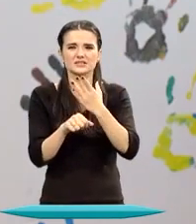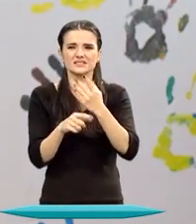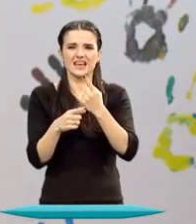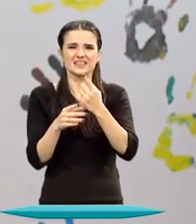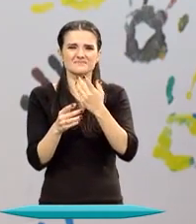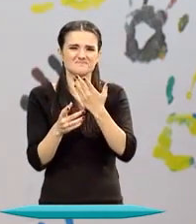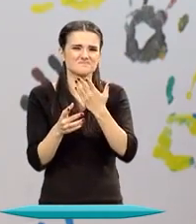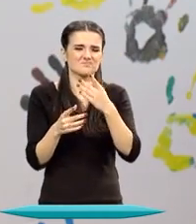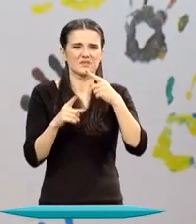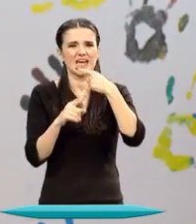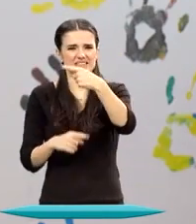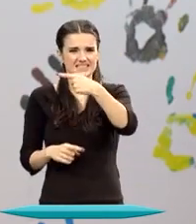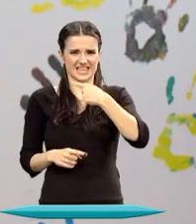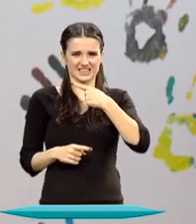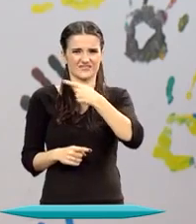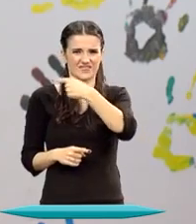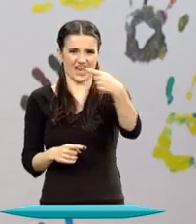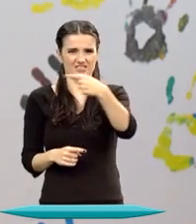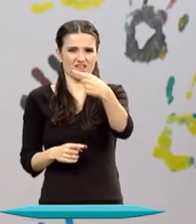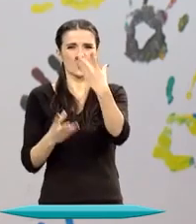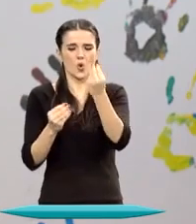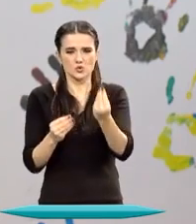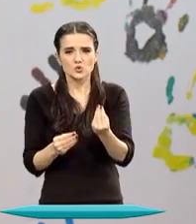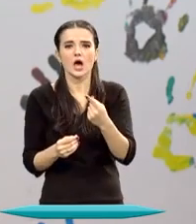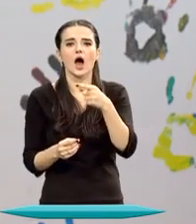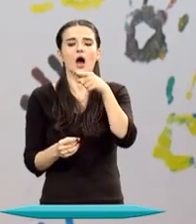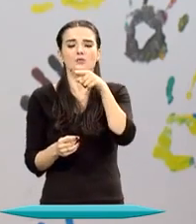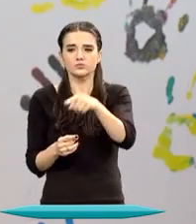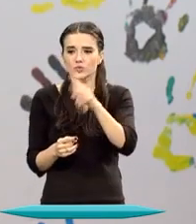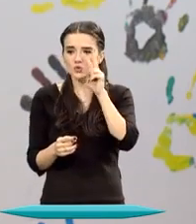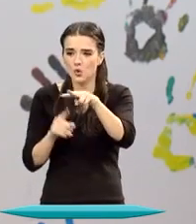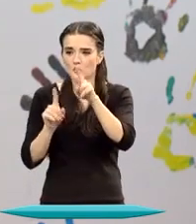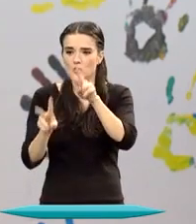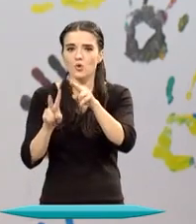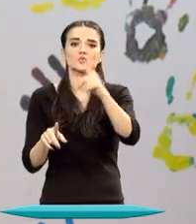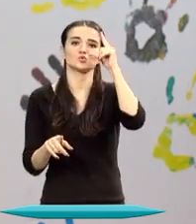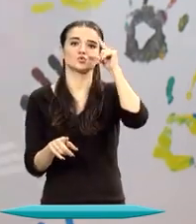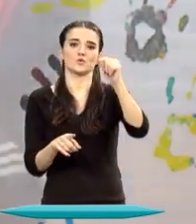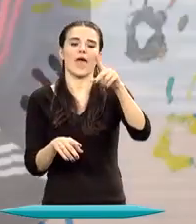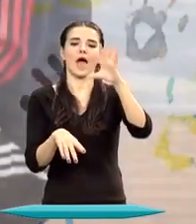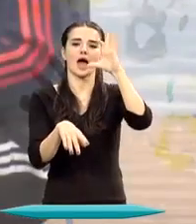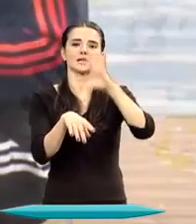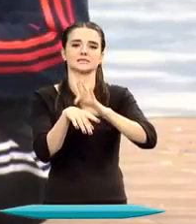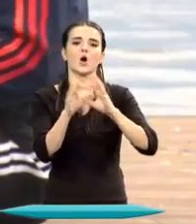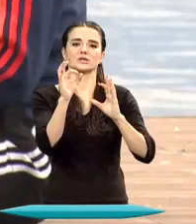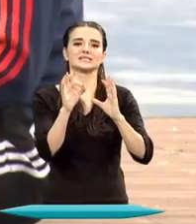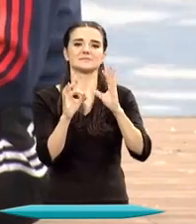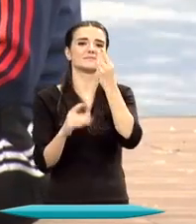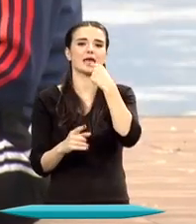farklı tepkiler, olumsuz tepkiler gösteriyorsa bu sinyalleri aldığımız zaman biz şüphelenmekteyiz. Ama sadece